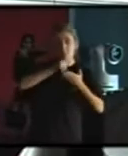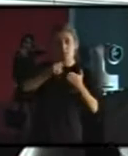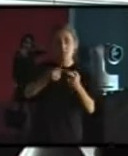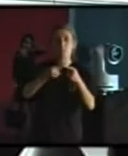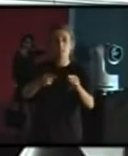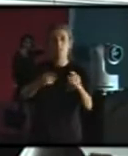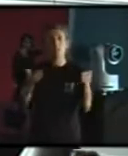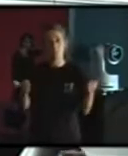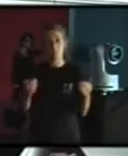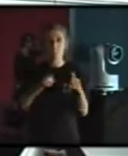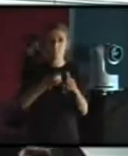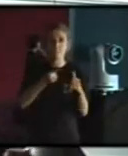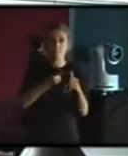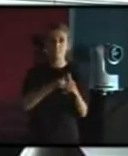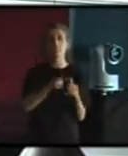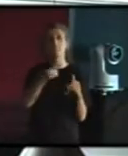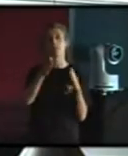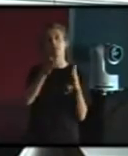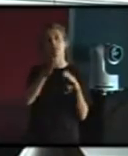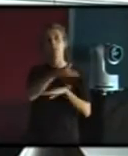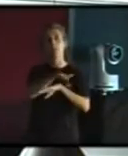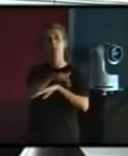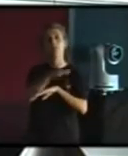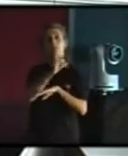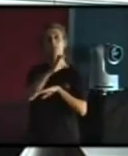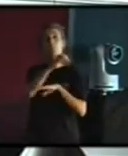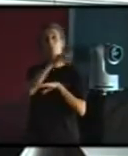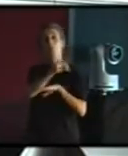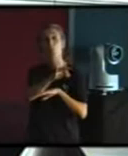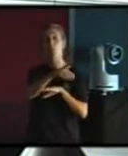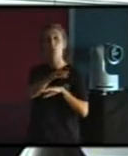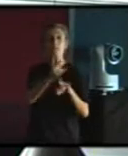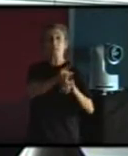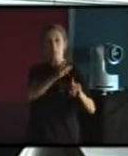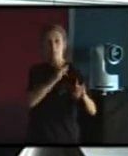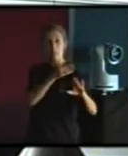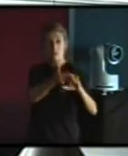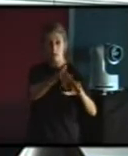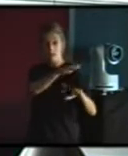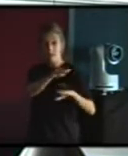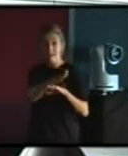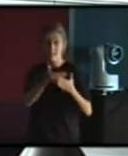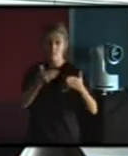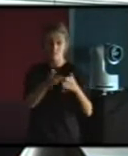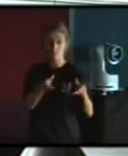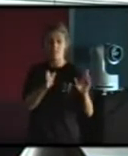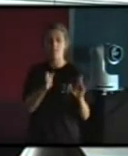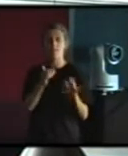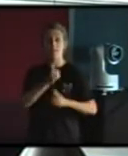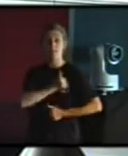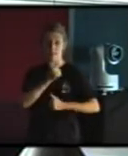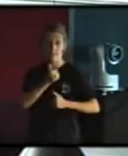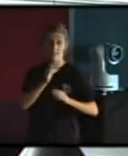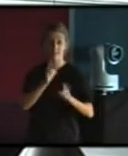le patrimoine des bassins à flots, tel qu'il a été dans son histoire, pendant la guerre, avant la guerre,